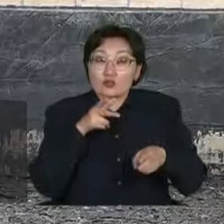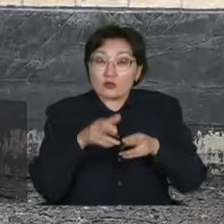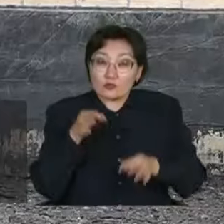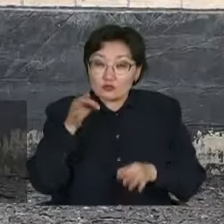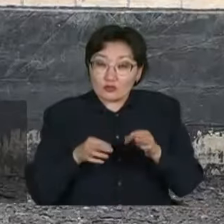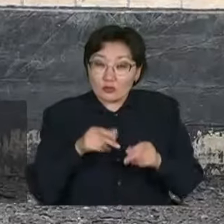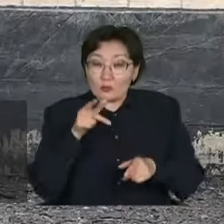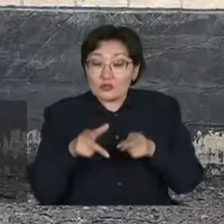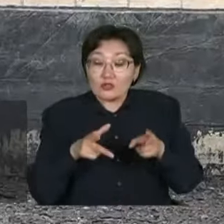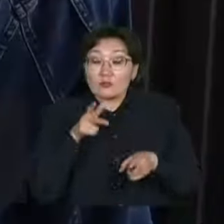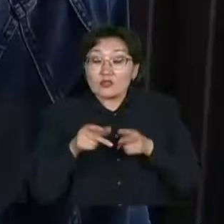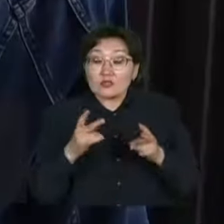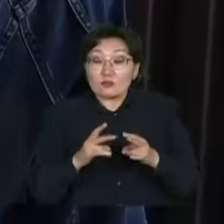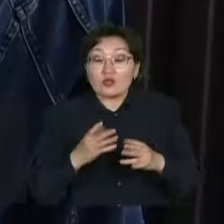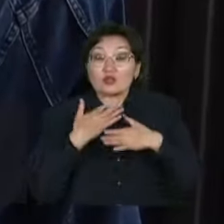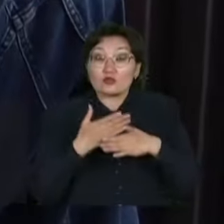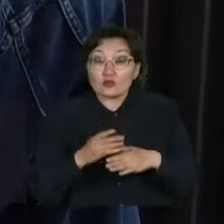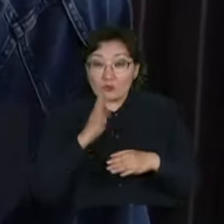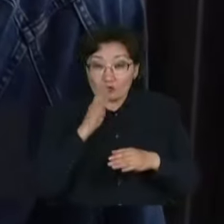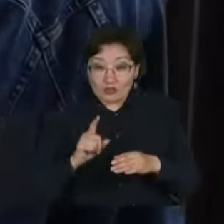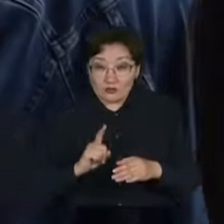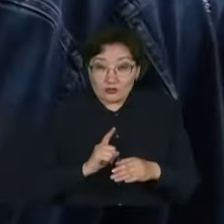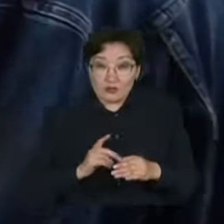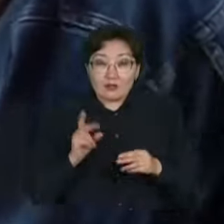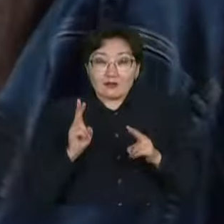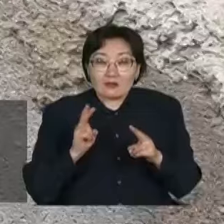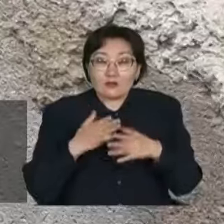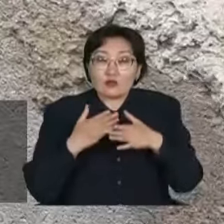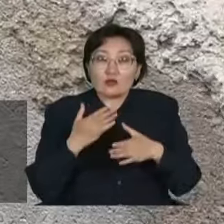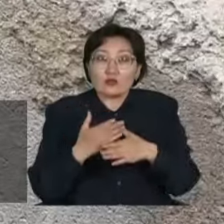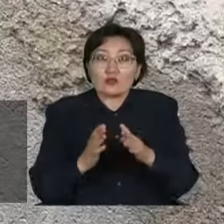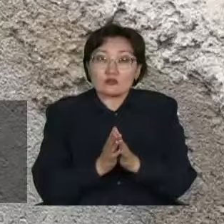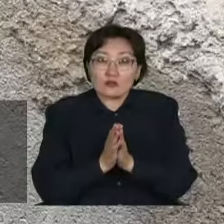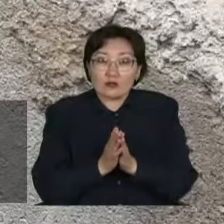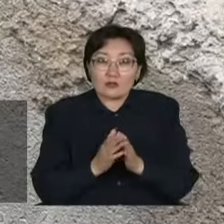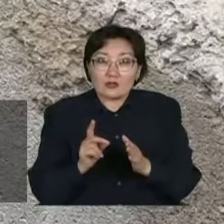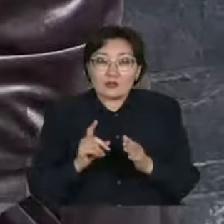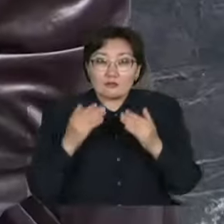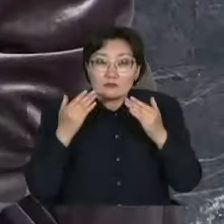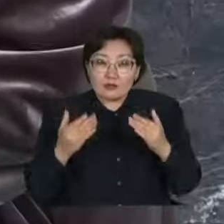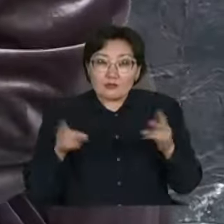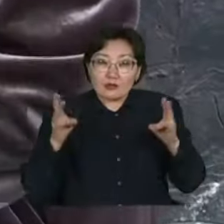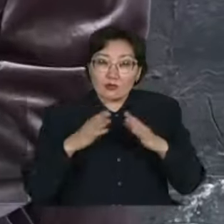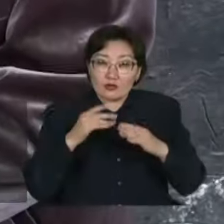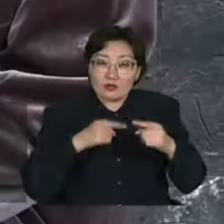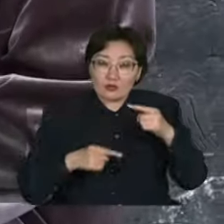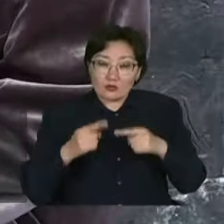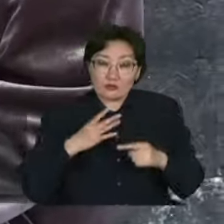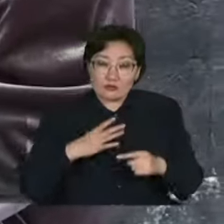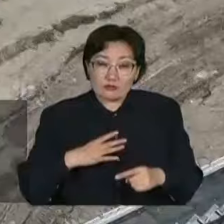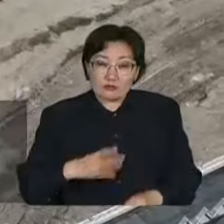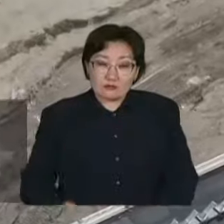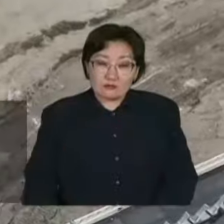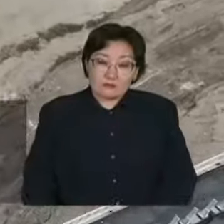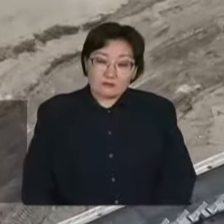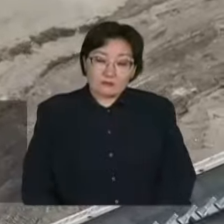қажет. Көмекті 4 жыл сарыла күткен ағайын ендігі жерде кімге жүгінерін білмей, амалсыз апатты үйлеріне қайта оралуға мәжбүр. Әйкерім